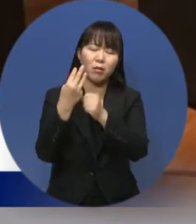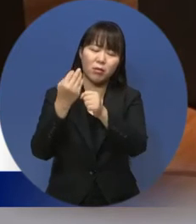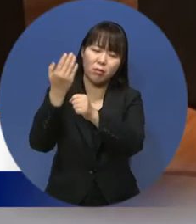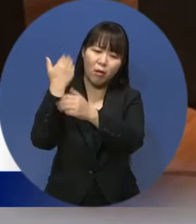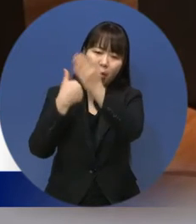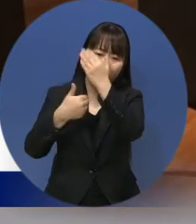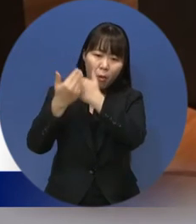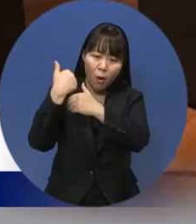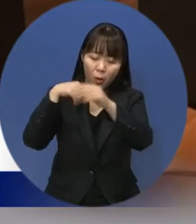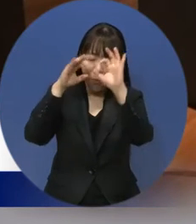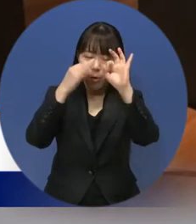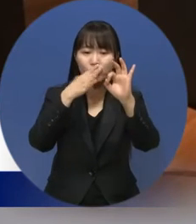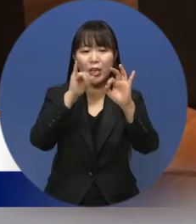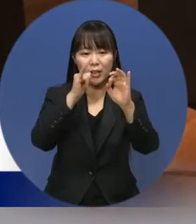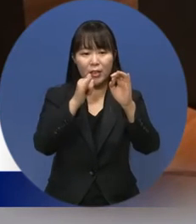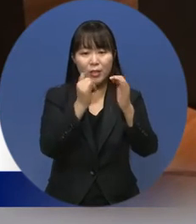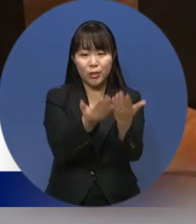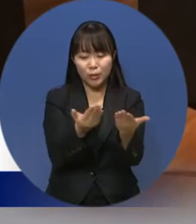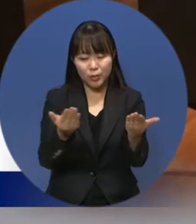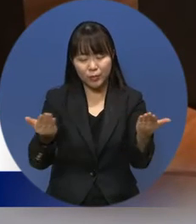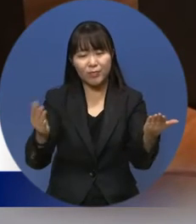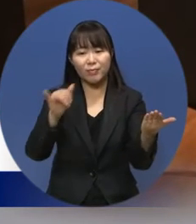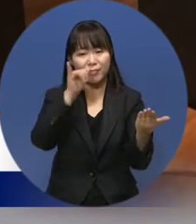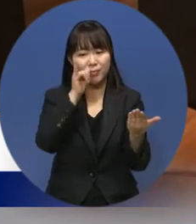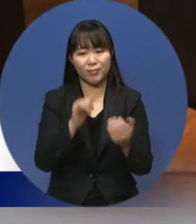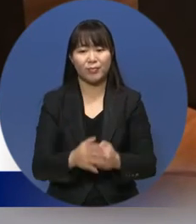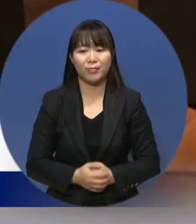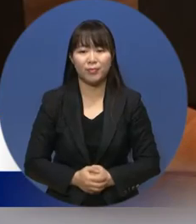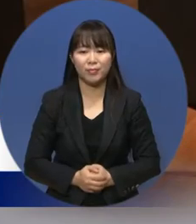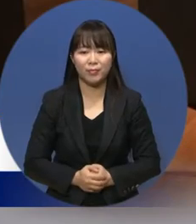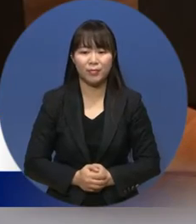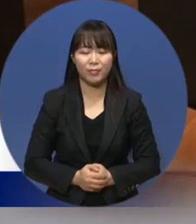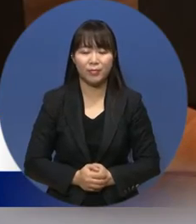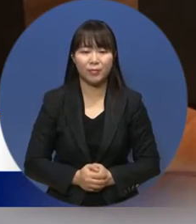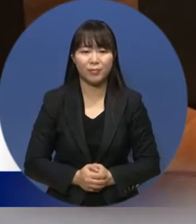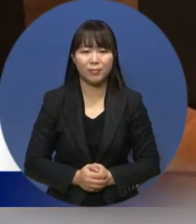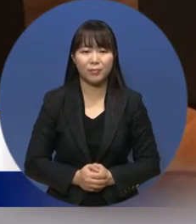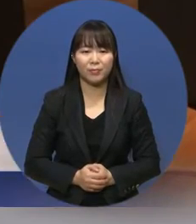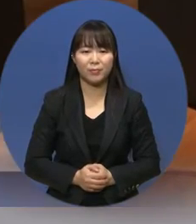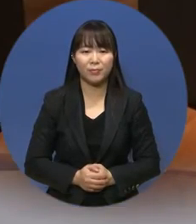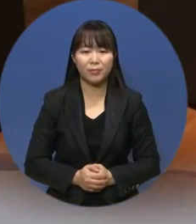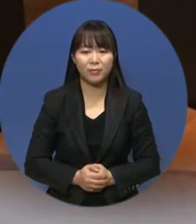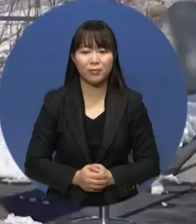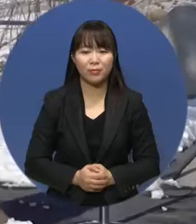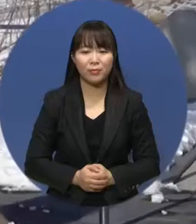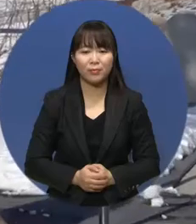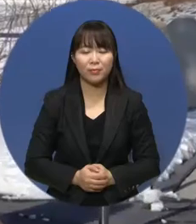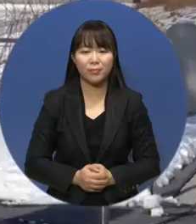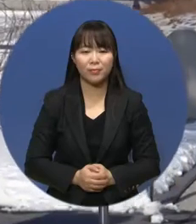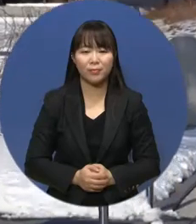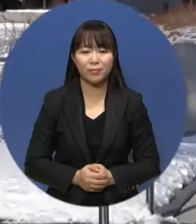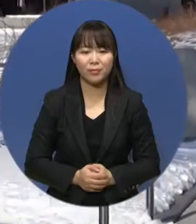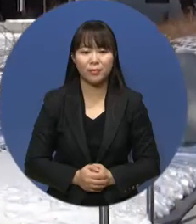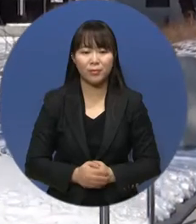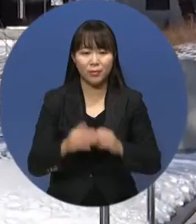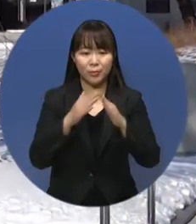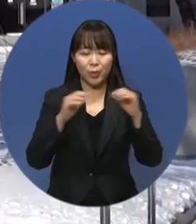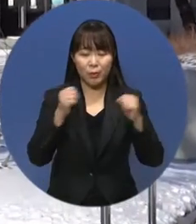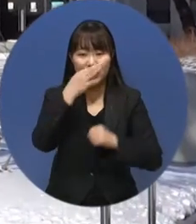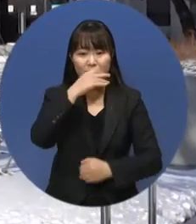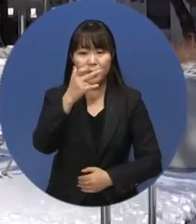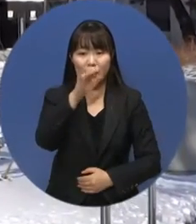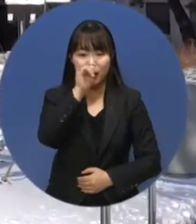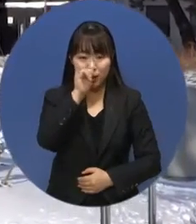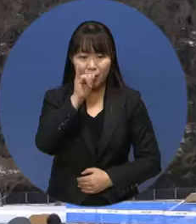과거를 되돌아볼 수 있는 전시회가 열렸습니다 보도에 정화영 기자입니다 전북 익산에 있는